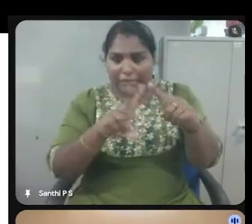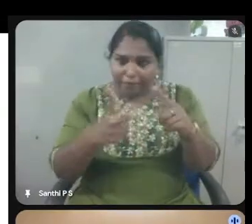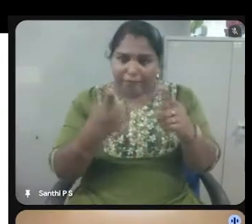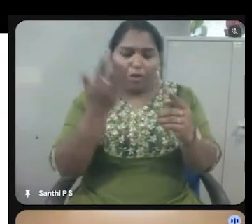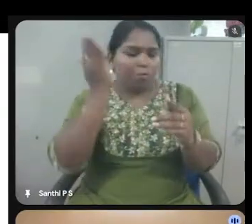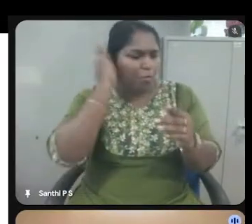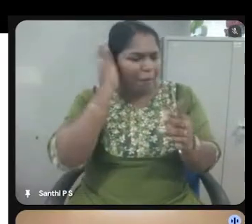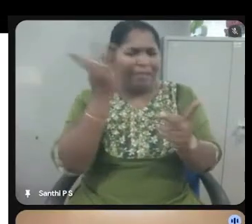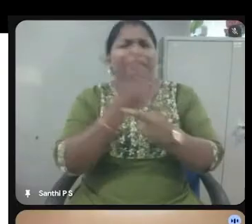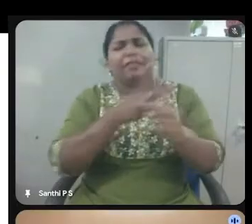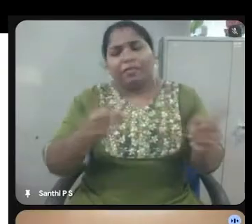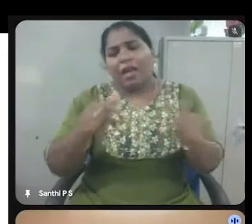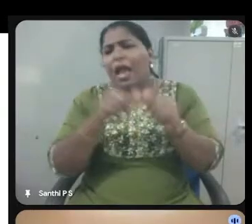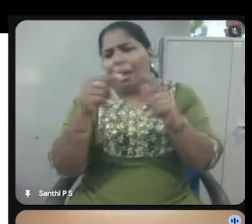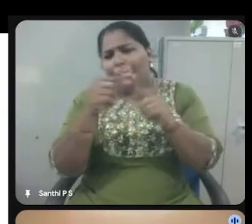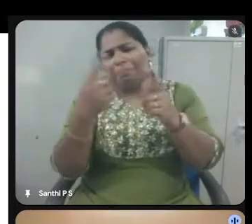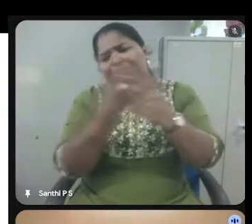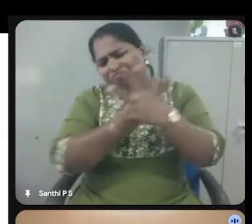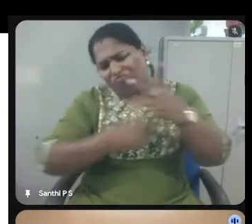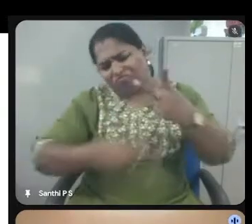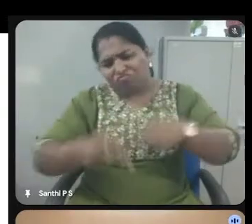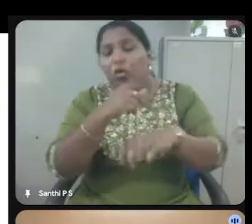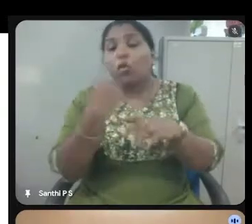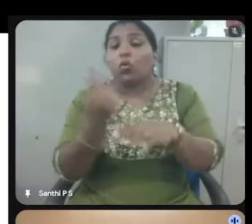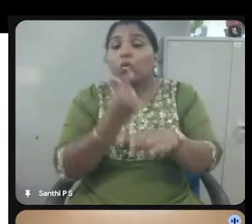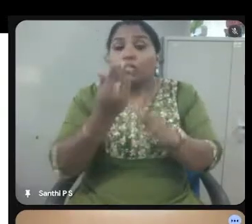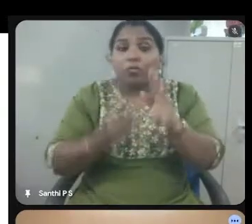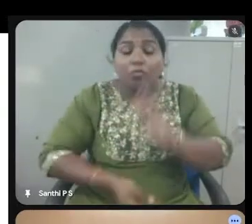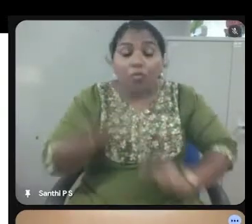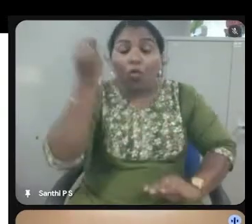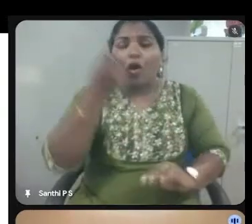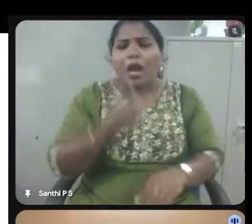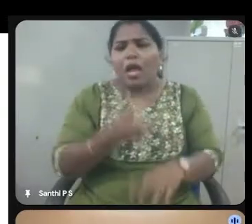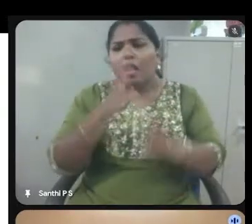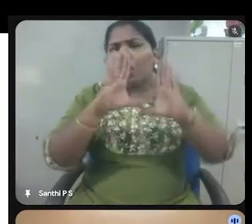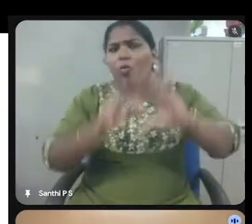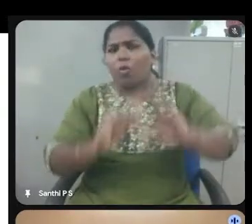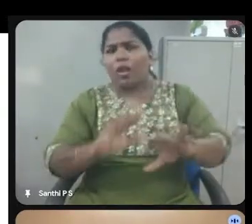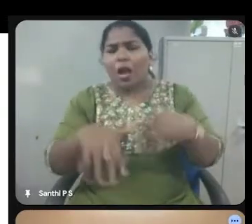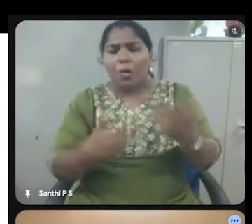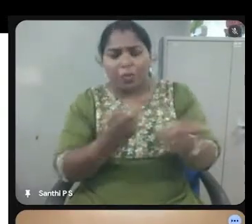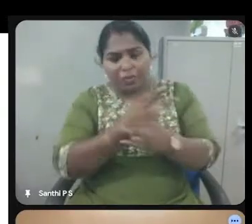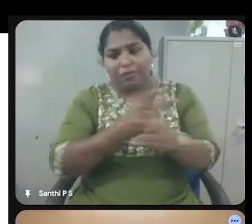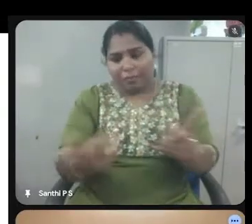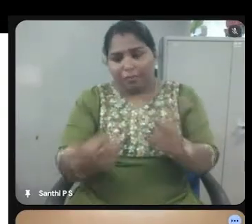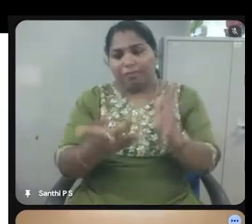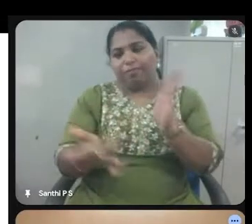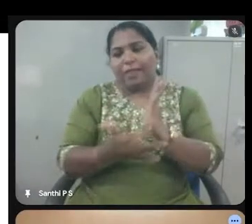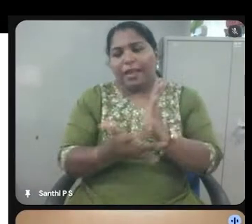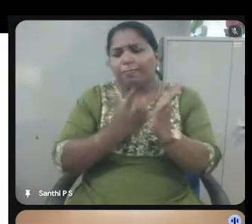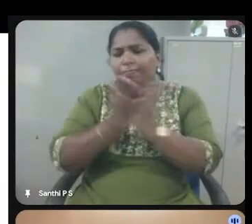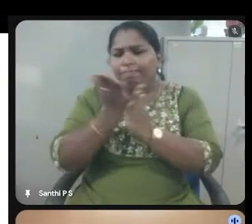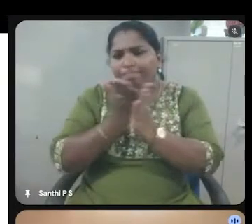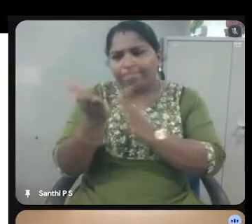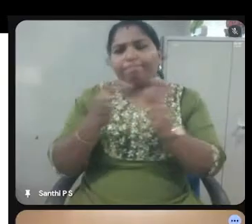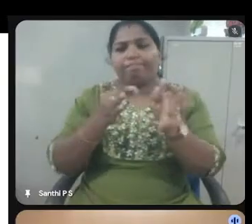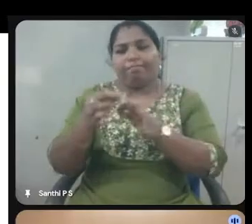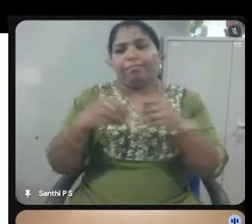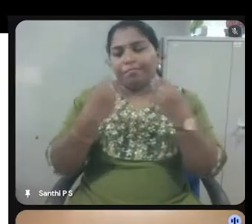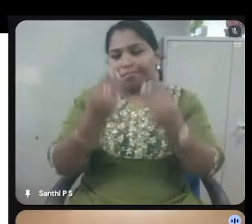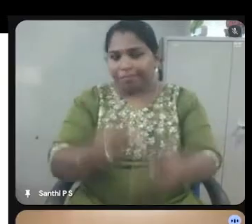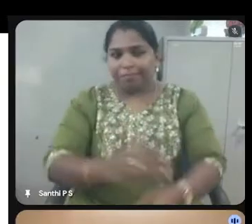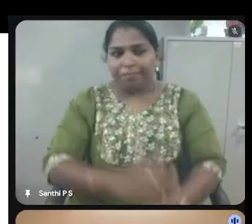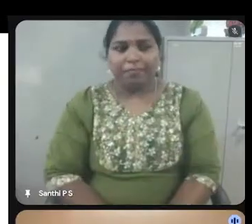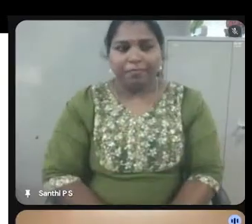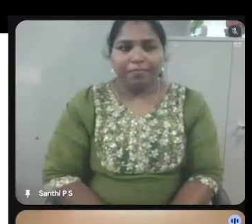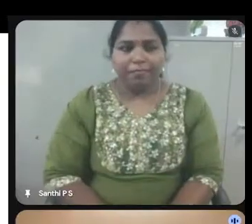നമ്മൾ എന്തൊക്കെ അറിഞ്ഞിരിക്കണം എന്നതിനെ കുറിച്ചിട്ടാണ് ഞാൻ ഇന്ന് നിങ്ങളോട് സംസാരിക്കാൻ പോകുന്നത്. അപ്പോൾ ആദ്യം